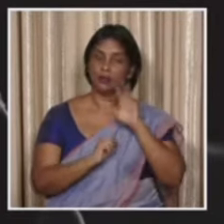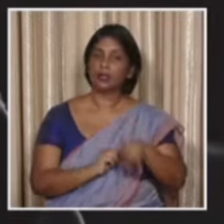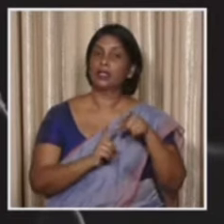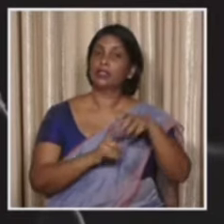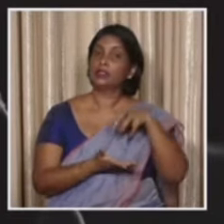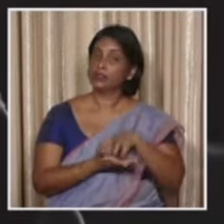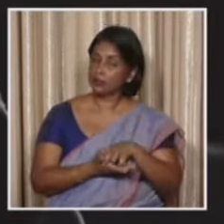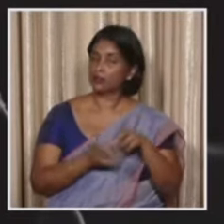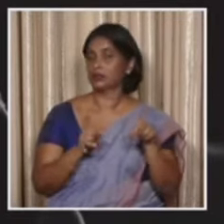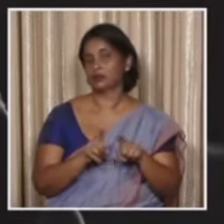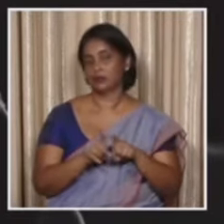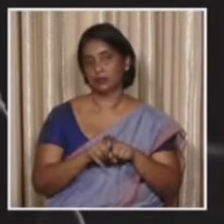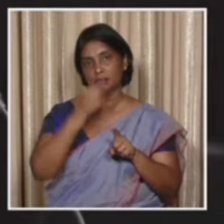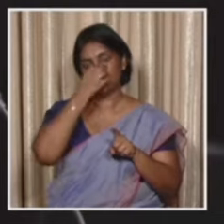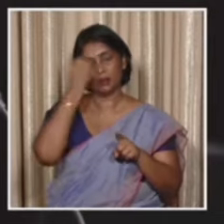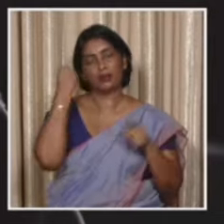அபிவிருத்திகளை செய்திருக்கின்ற ஒருவர்.